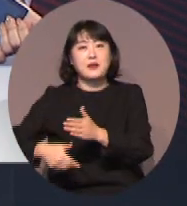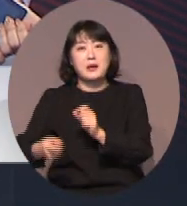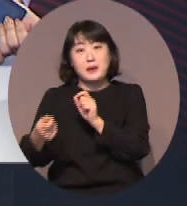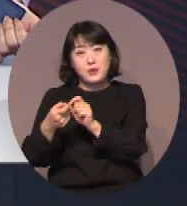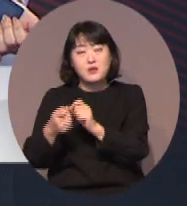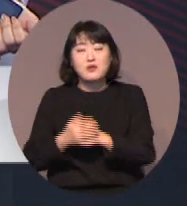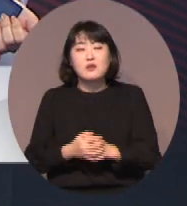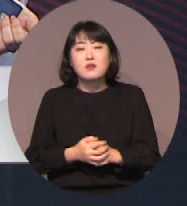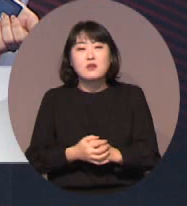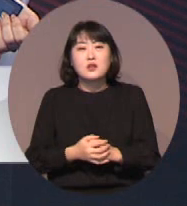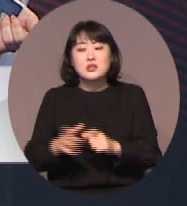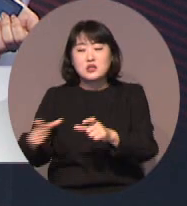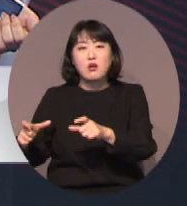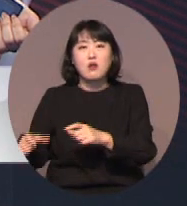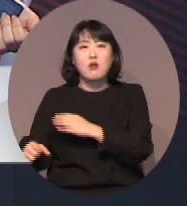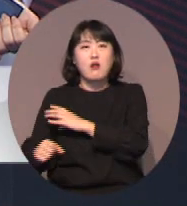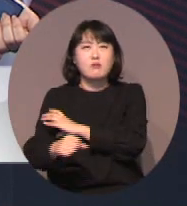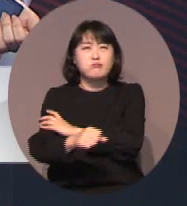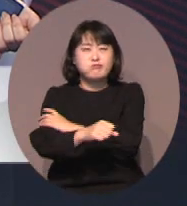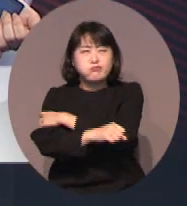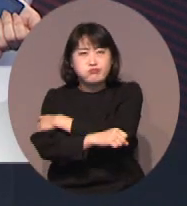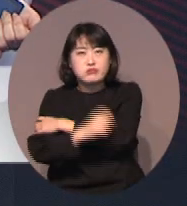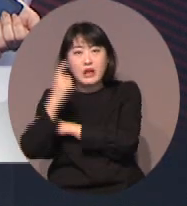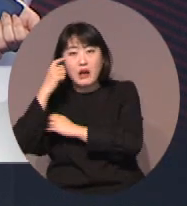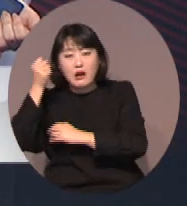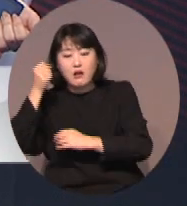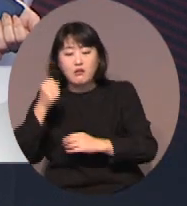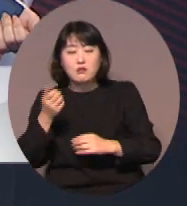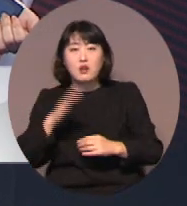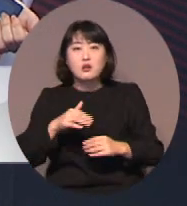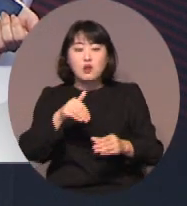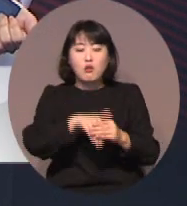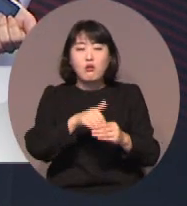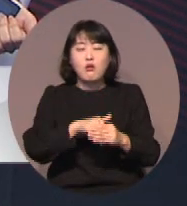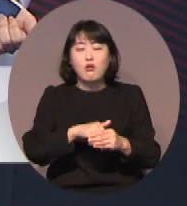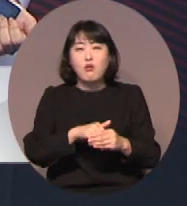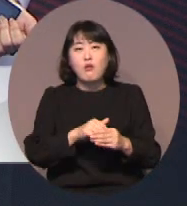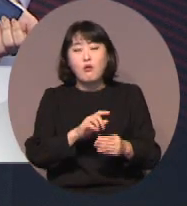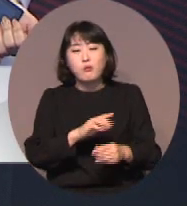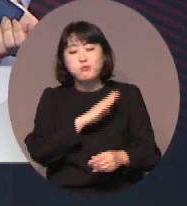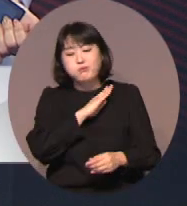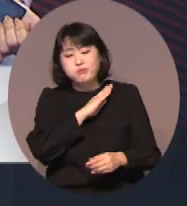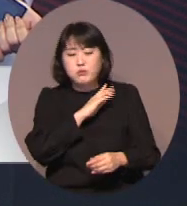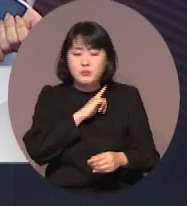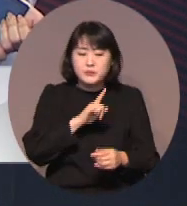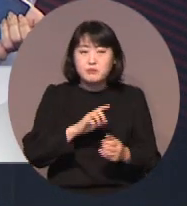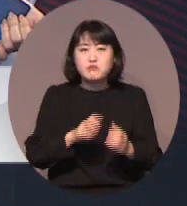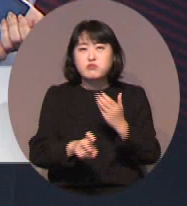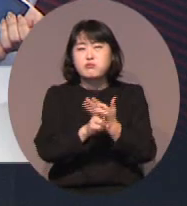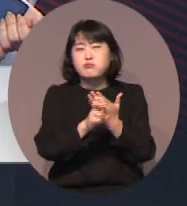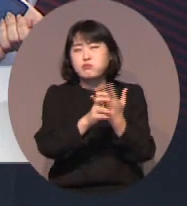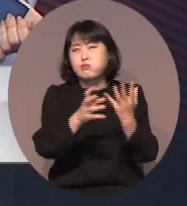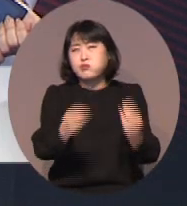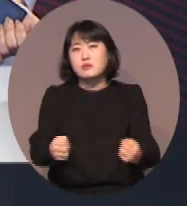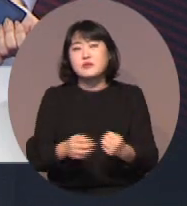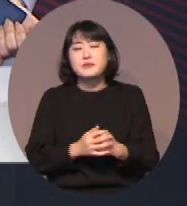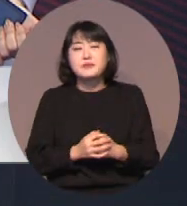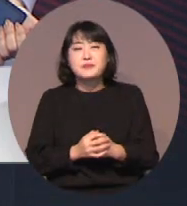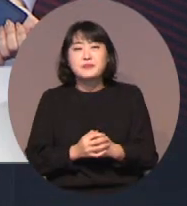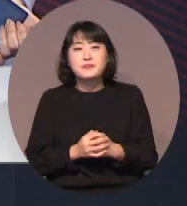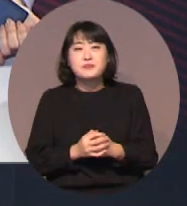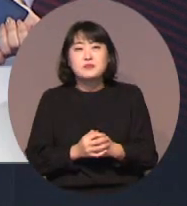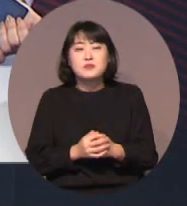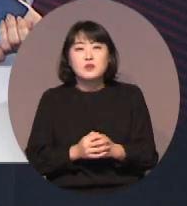지역에서는 조합장을 막강한 권력으로 인식하는데 반해 선거는 깜깜이로 진행하다 보니 불법 선거가 빈번한데요 이번